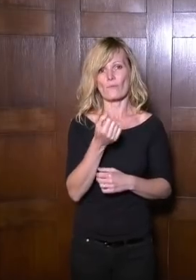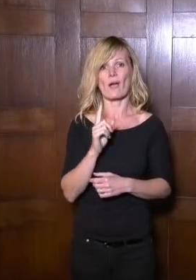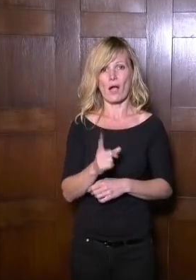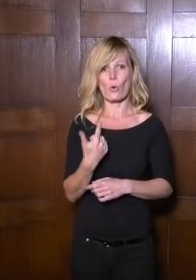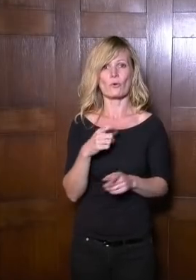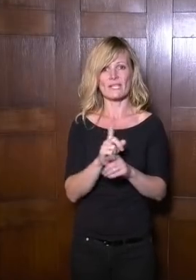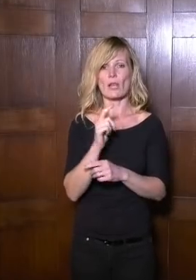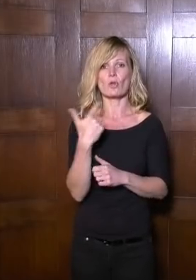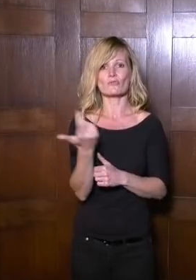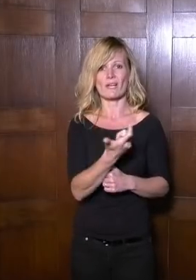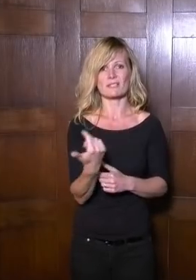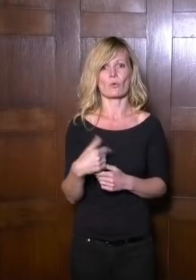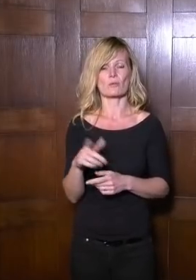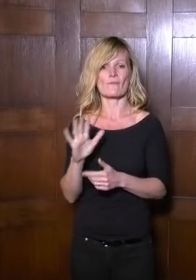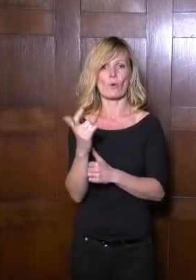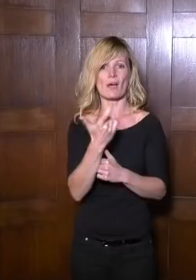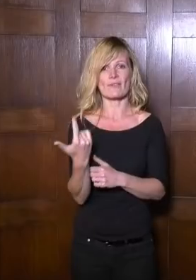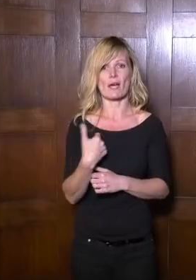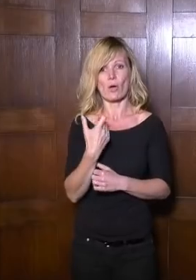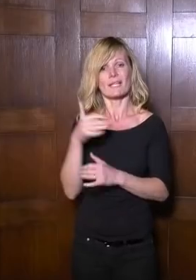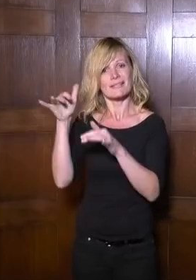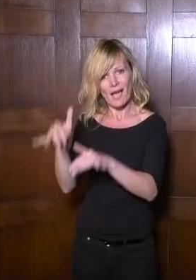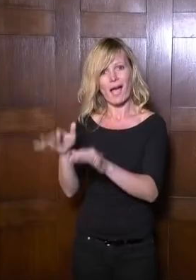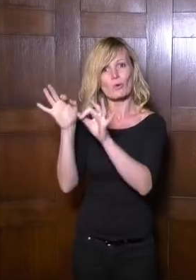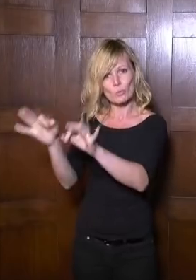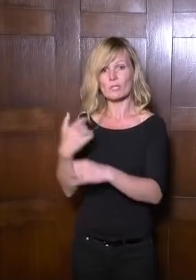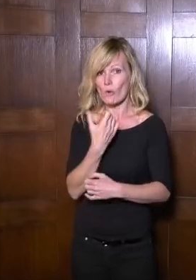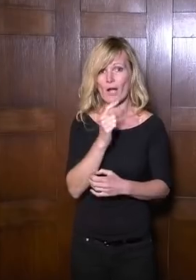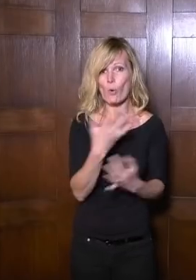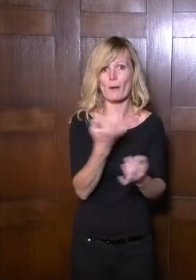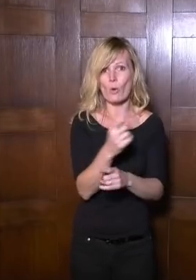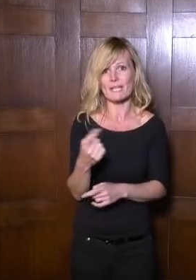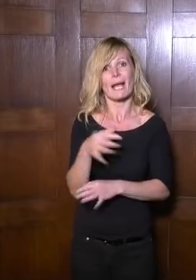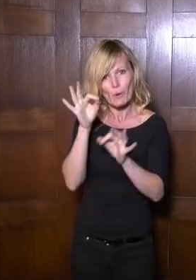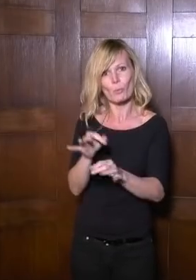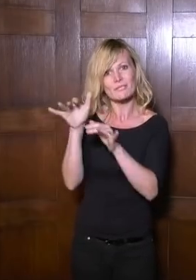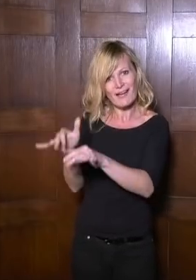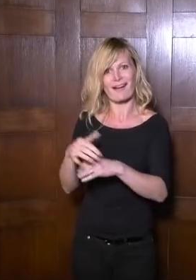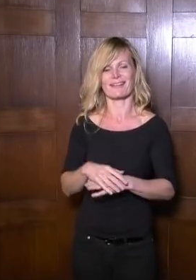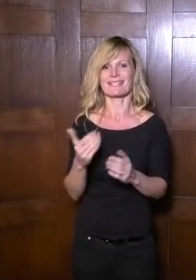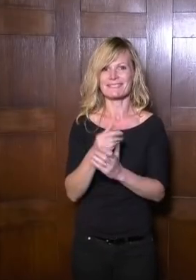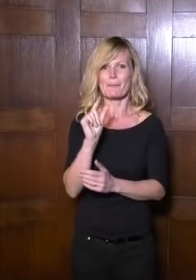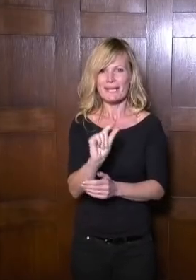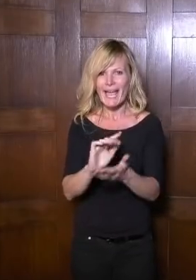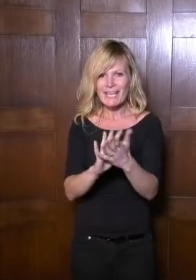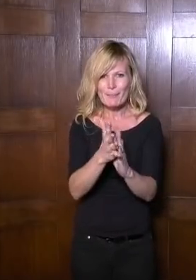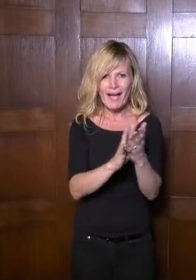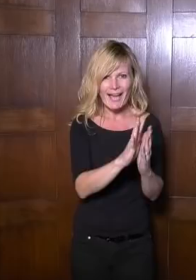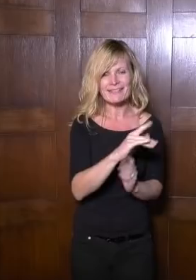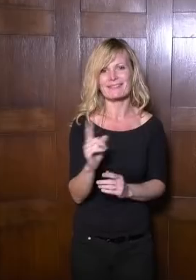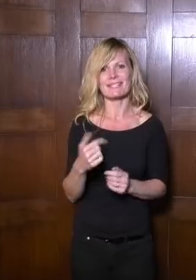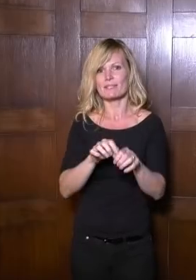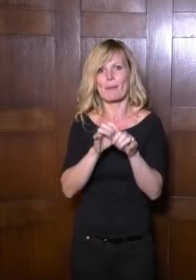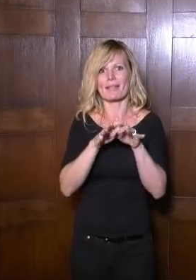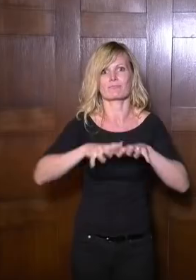nicht permanent, aber es ist gut, dass er da ist. Und deswegen muss es diese kleinen Brände nicht zu den Flächenbränden kommen,